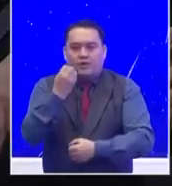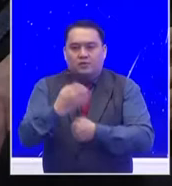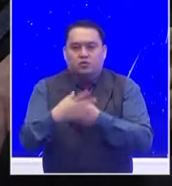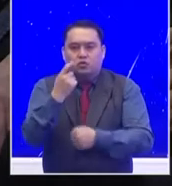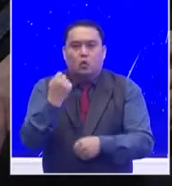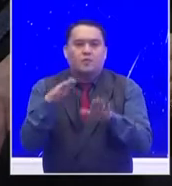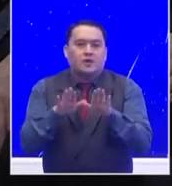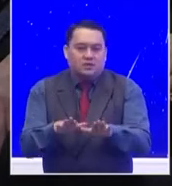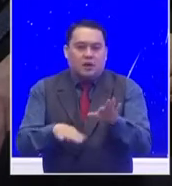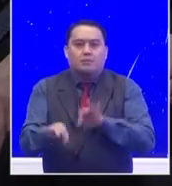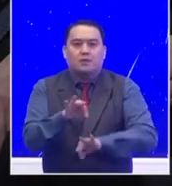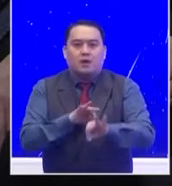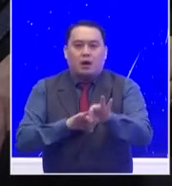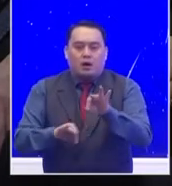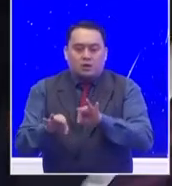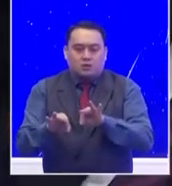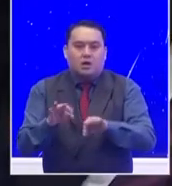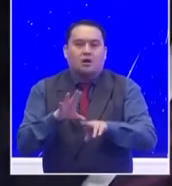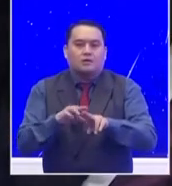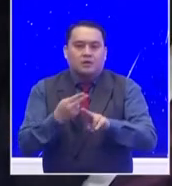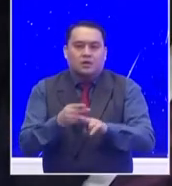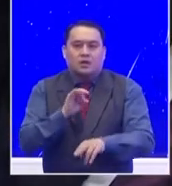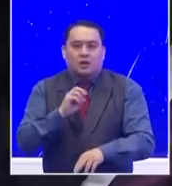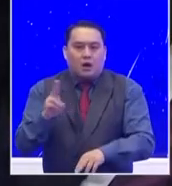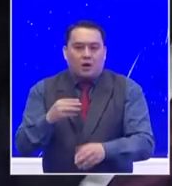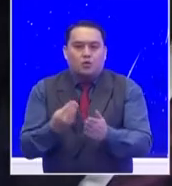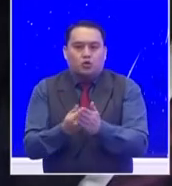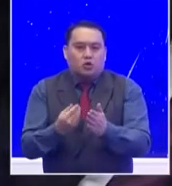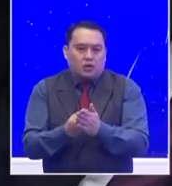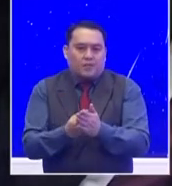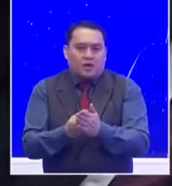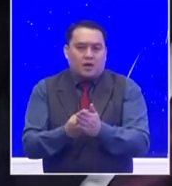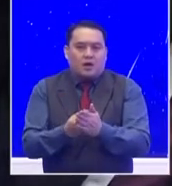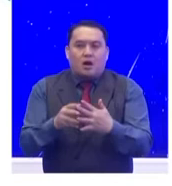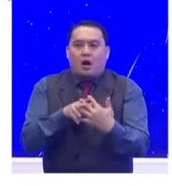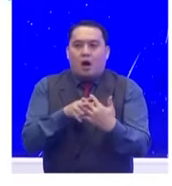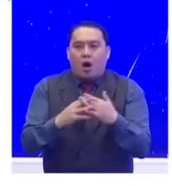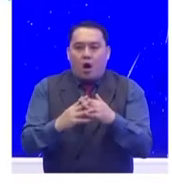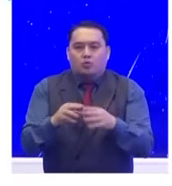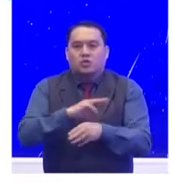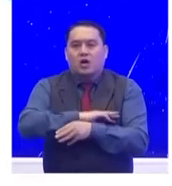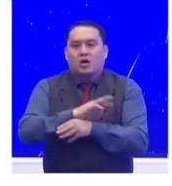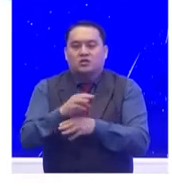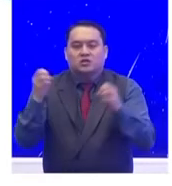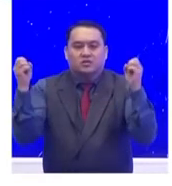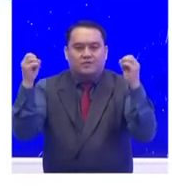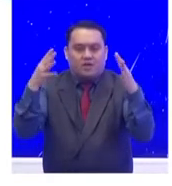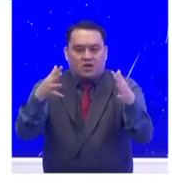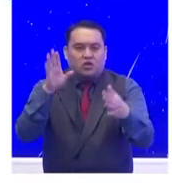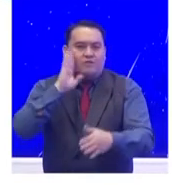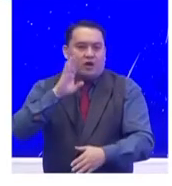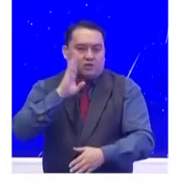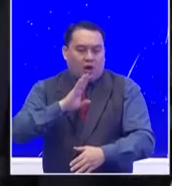100 мест. Проект реализуется за счет средств республиканского бюджета. В ряде аулов проведут освещение, водопровод,